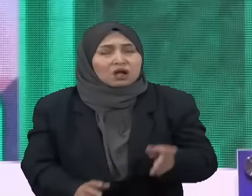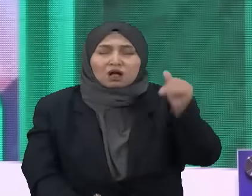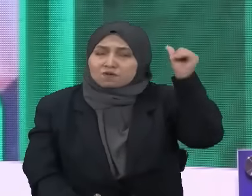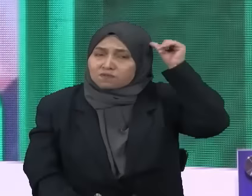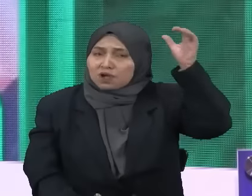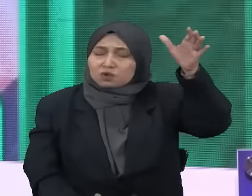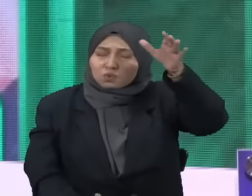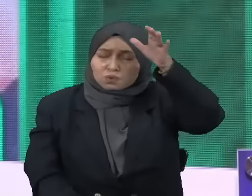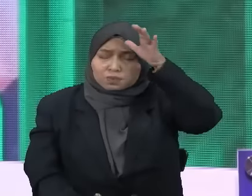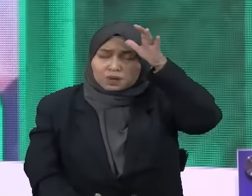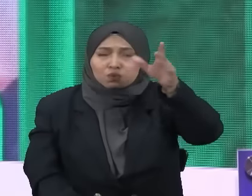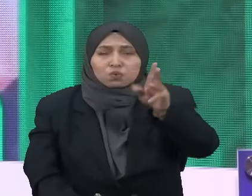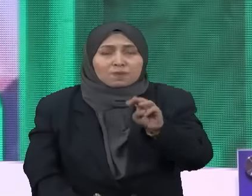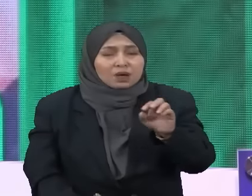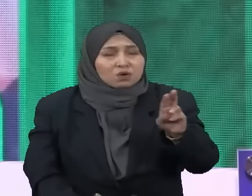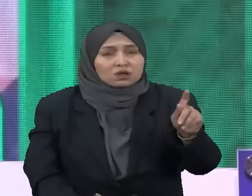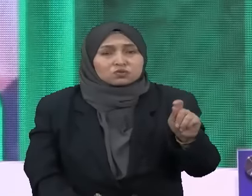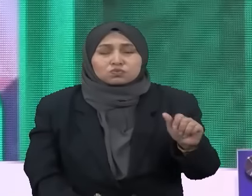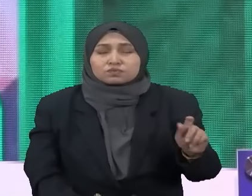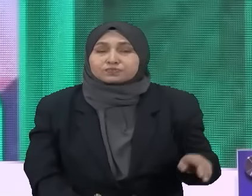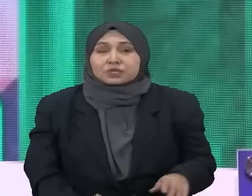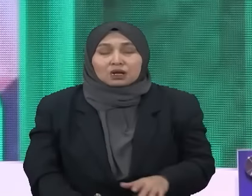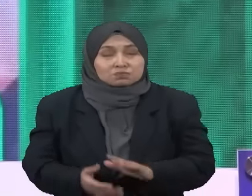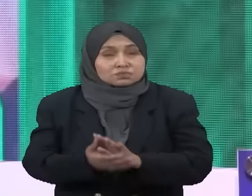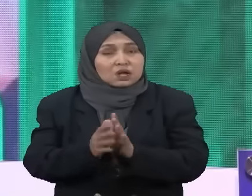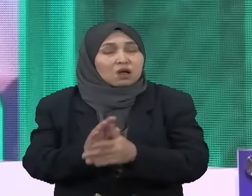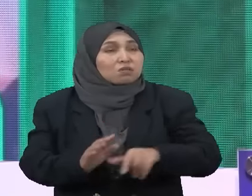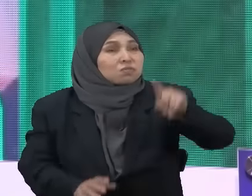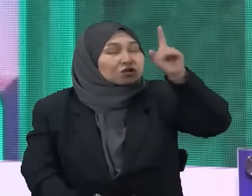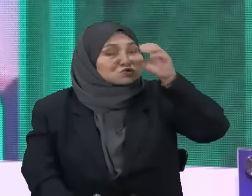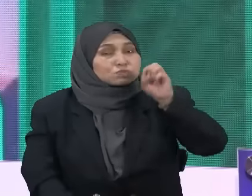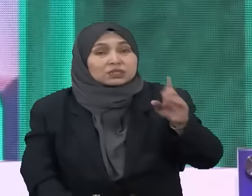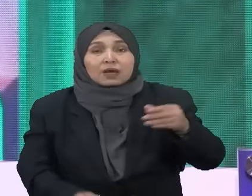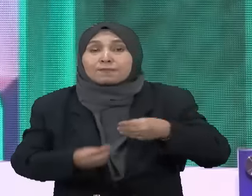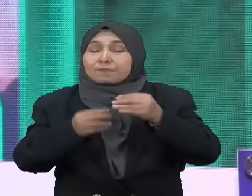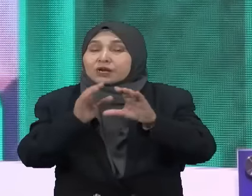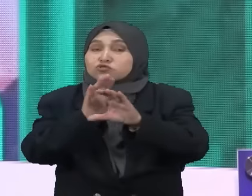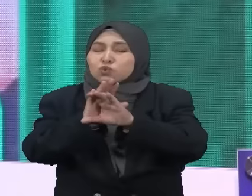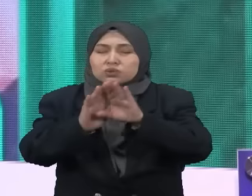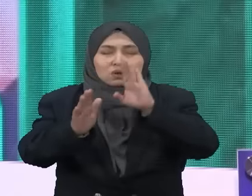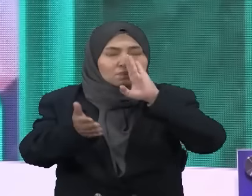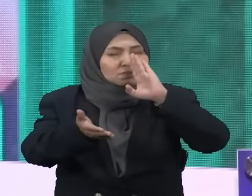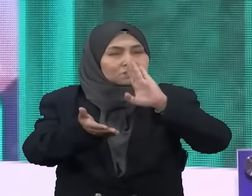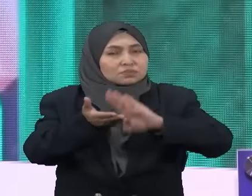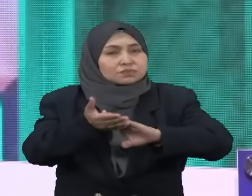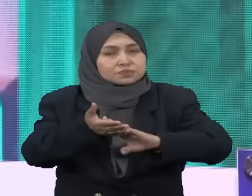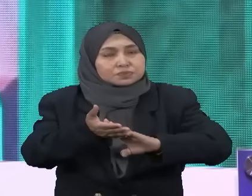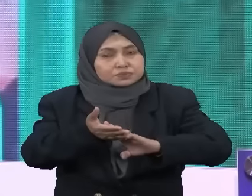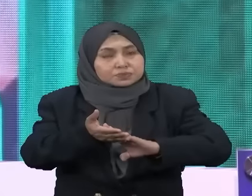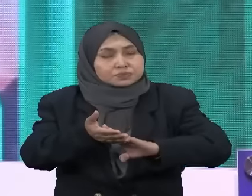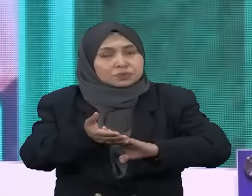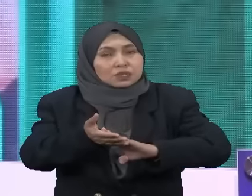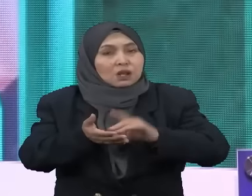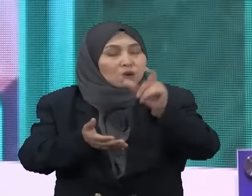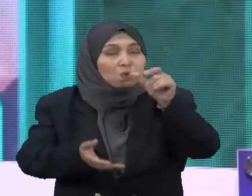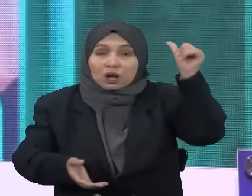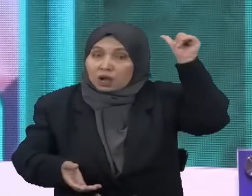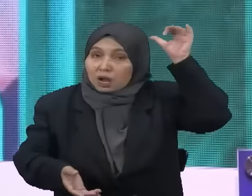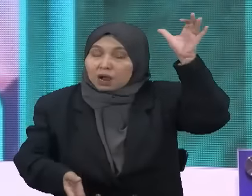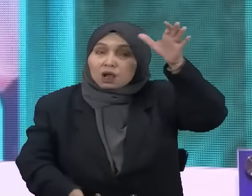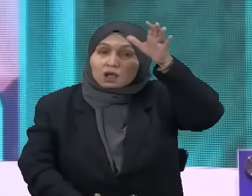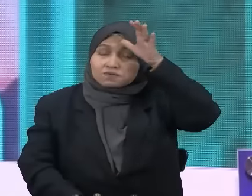imra'ata nuuhin wa imra'ata lut. Ha? Allah Subhanahu wa taala memberikan contoh yang buruk. Kan? Orang kafir, iaitu